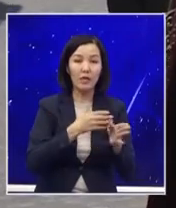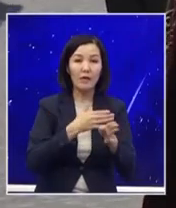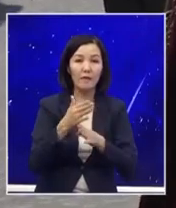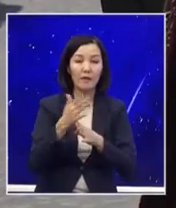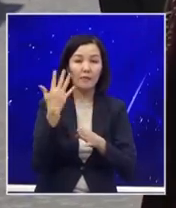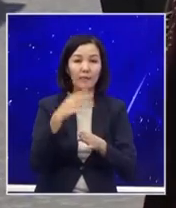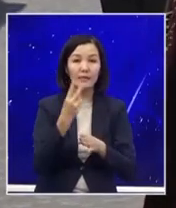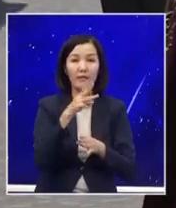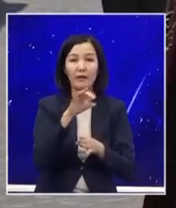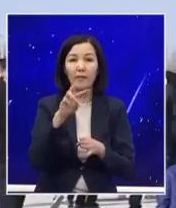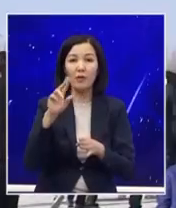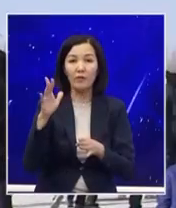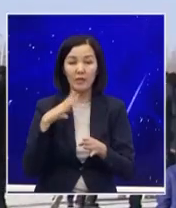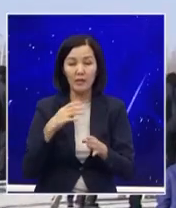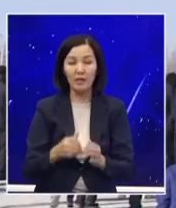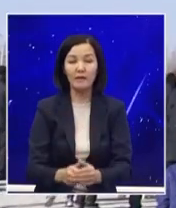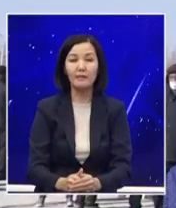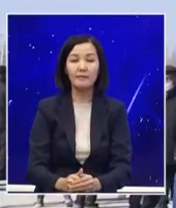предусмотрено 52 миллиона тенге.